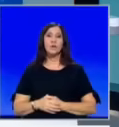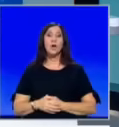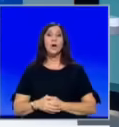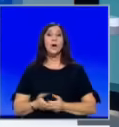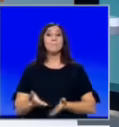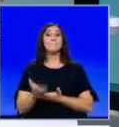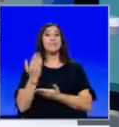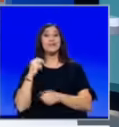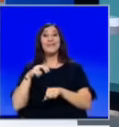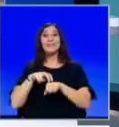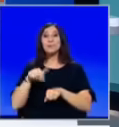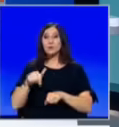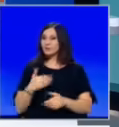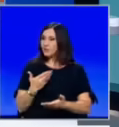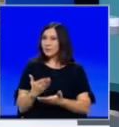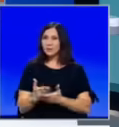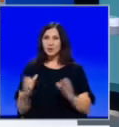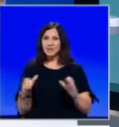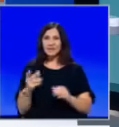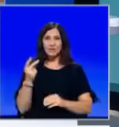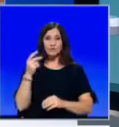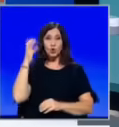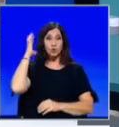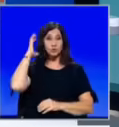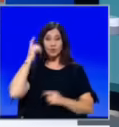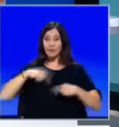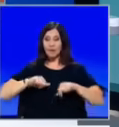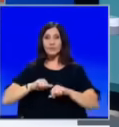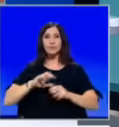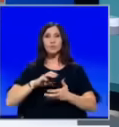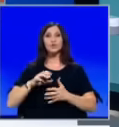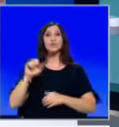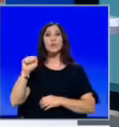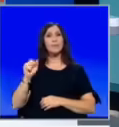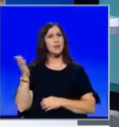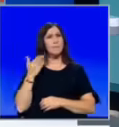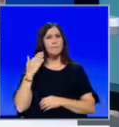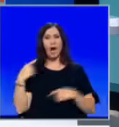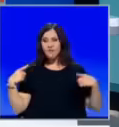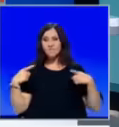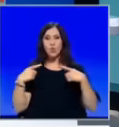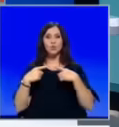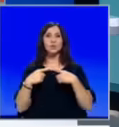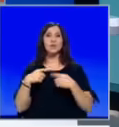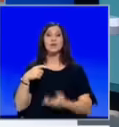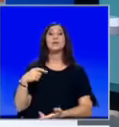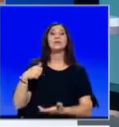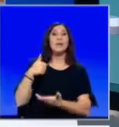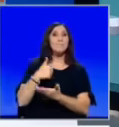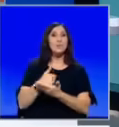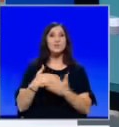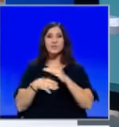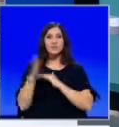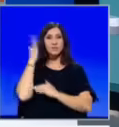Още преди Димитър Главчев да предложи състава на втория си служебен кабинет, политическите формации бяха фокусирани върху поста на вътрешния